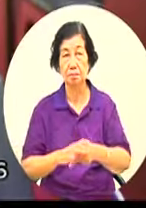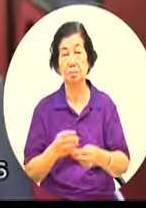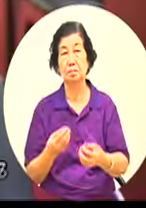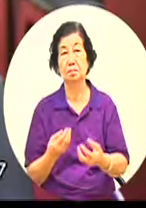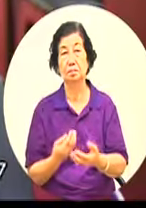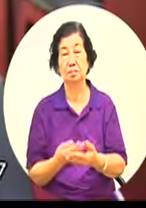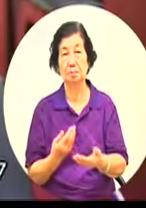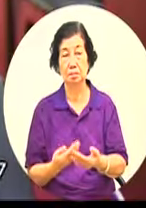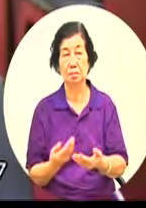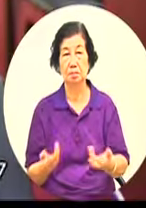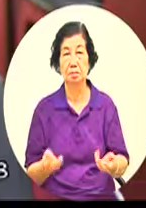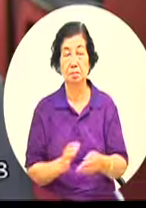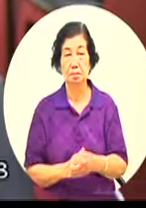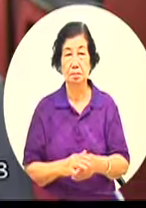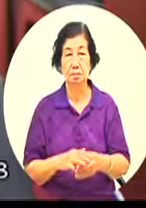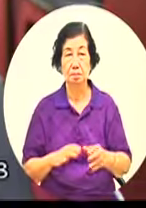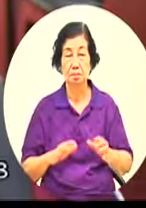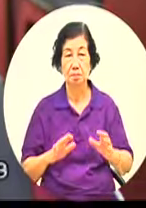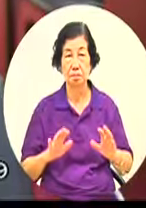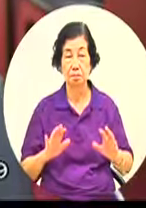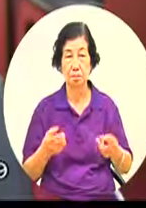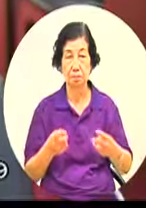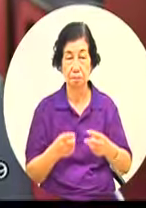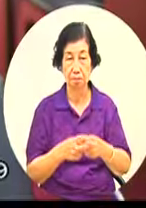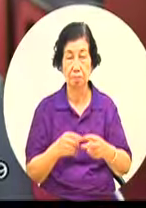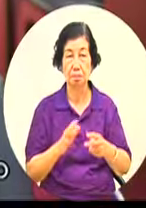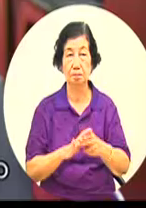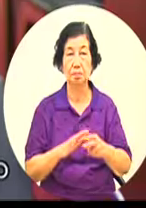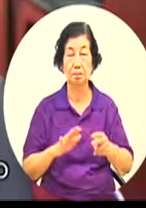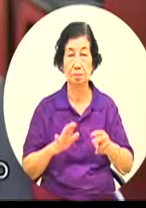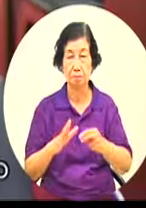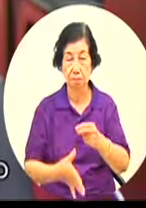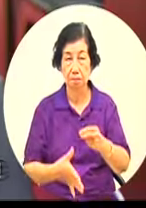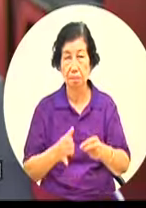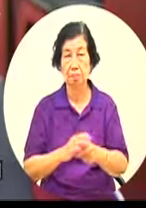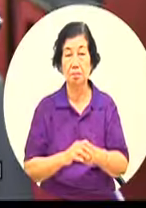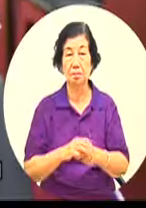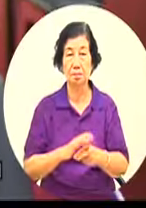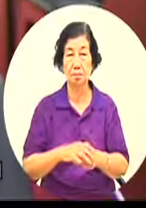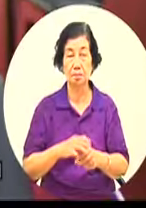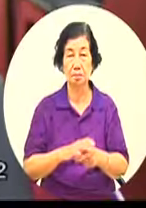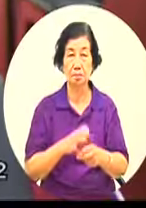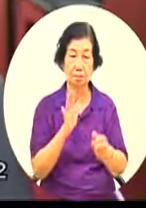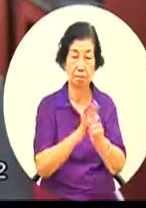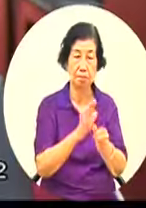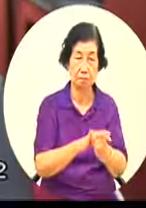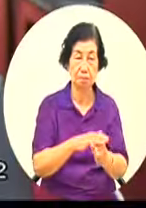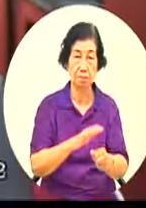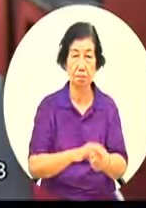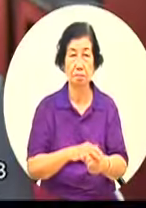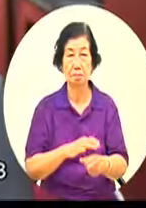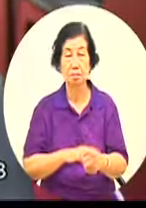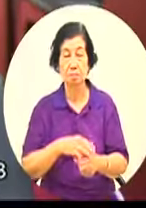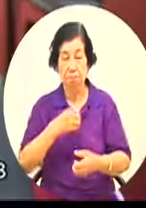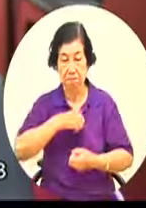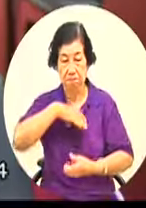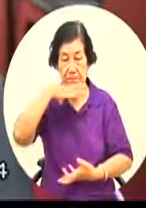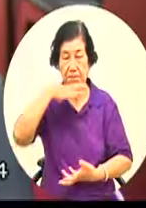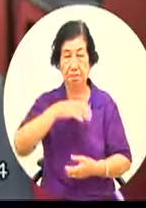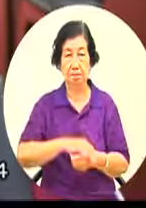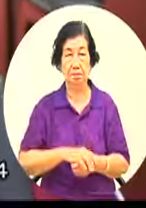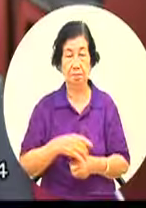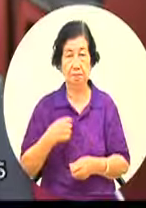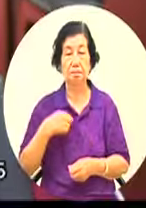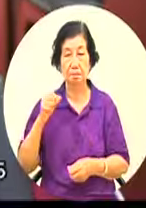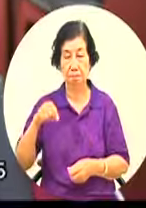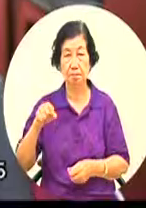一个国小还是国中，给就是银发族哦，那本席给予认同赞同哦，